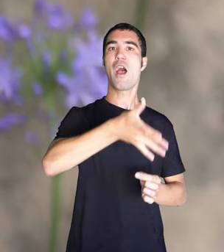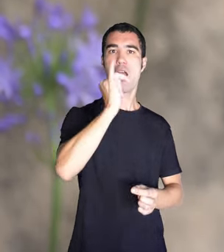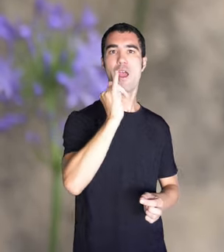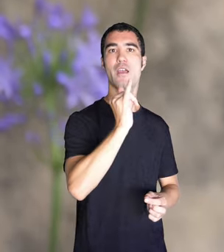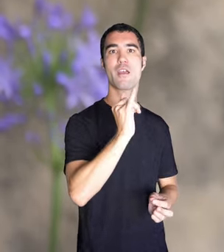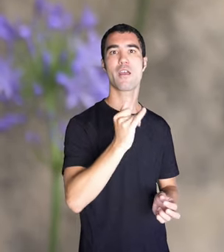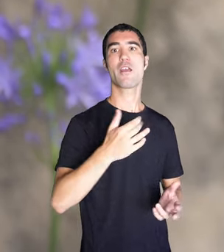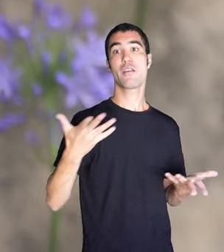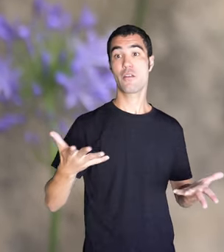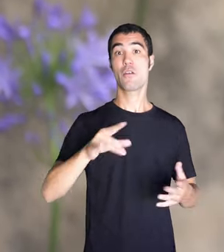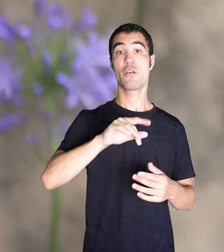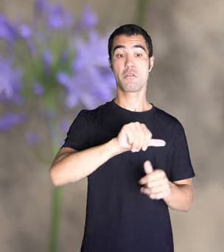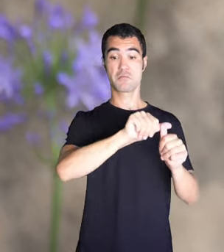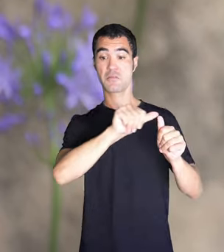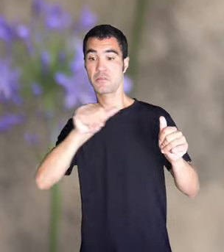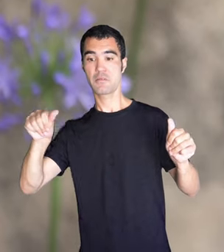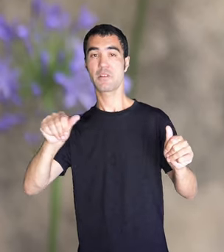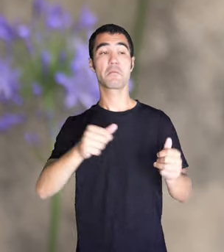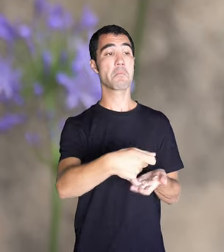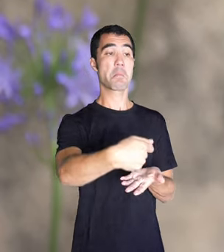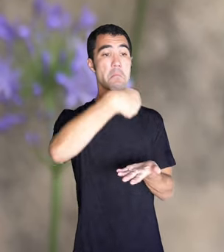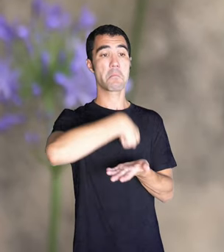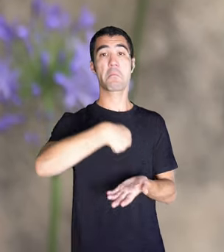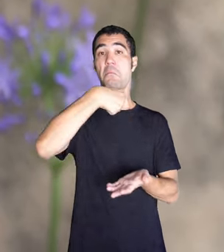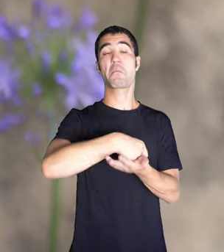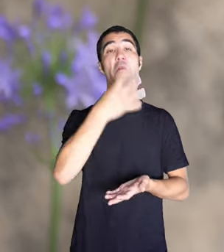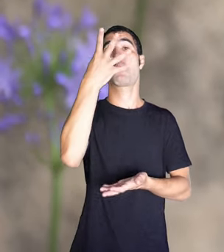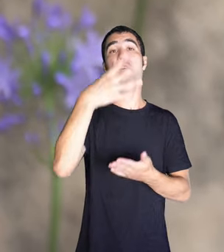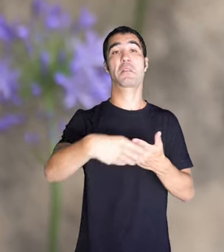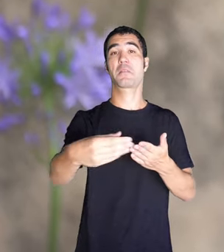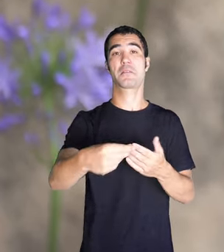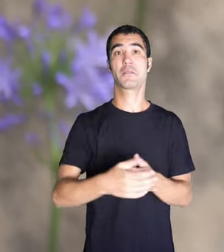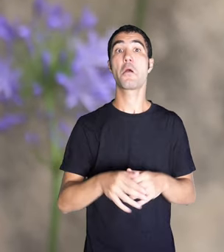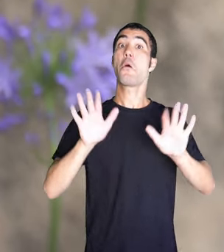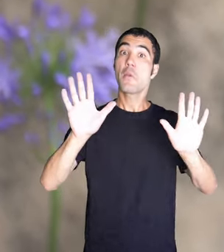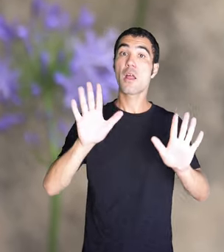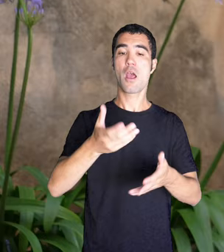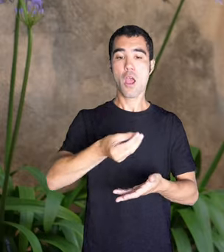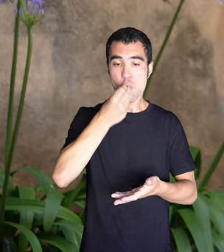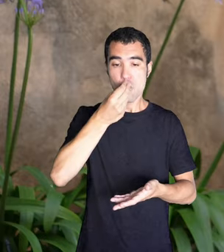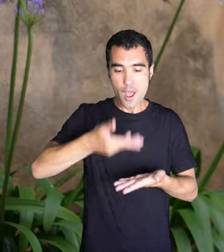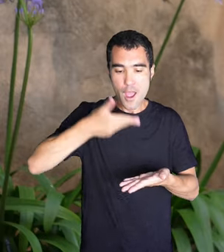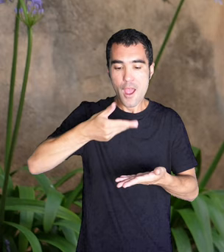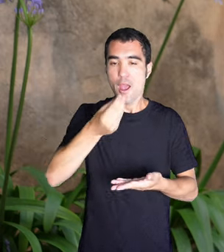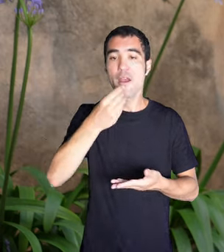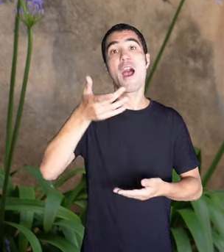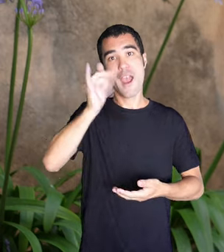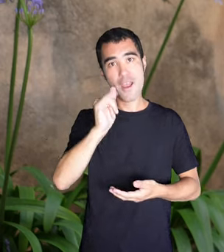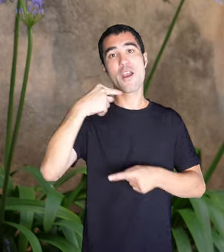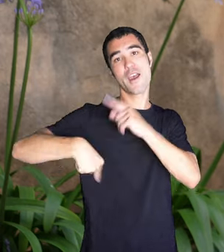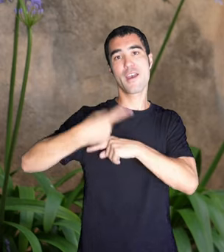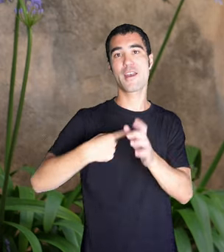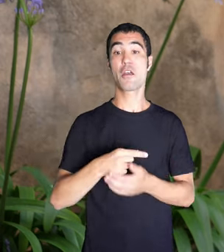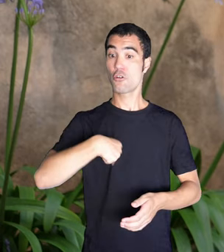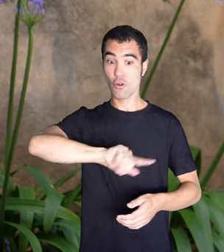i llavors quatre setmanes mos pagaven res, quatre centis, però m'ordaven un plat de calent. I nosaltres, amb qualsevol